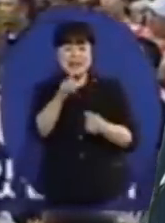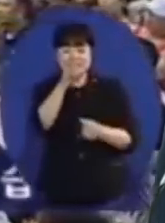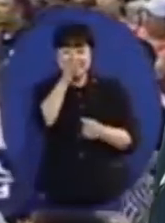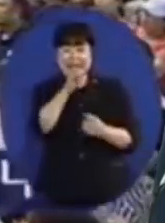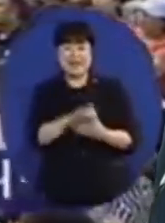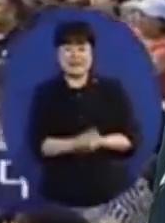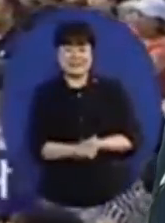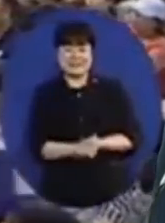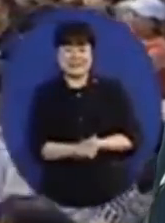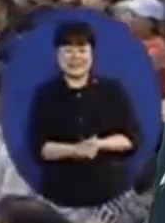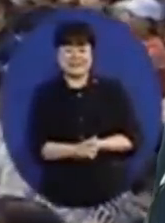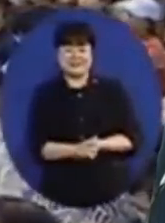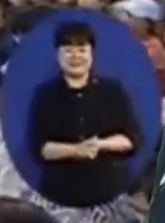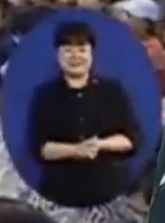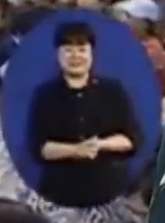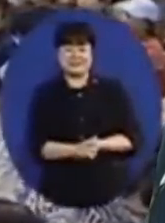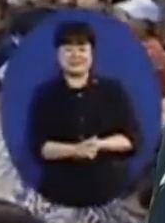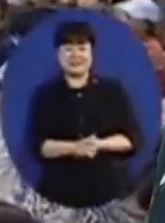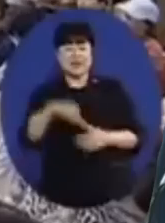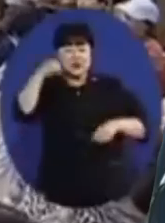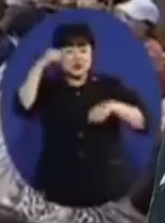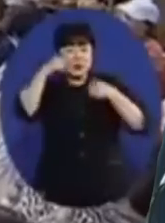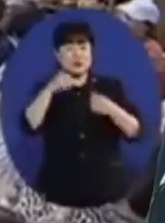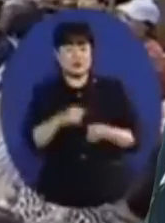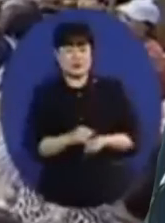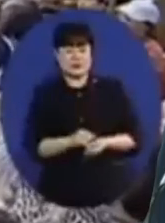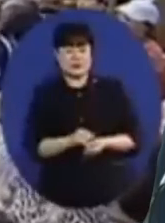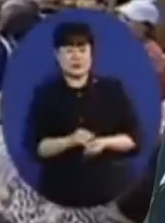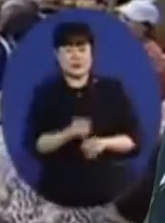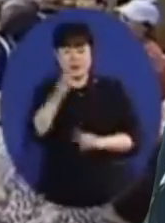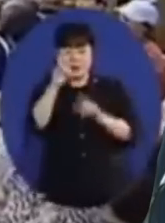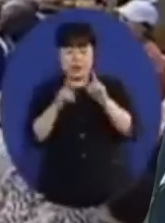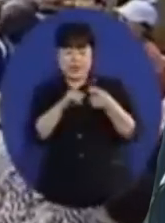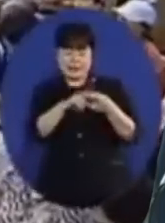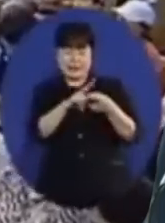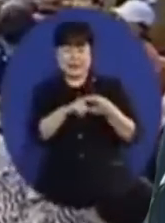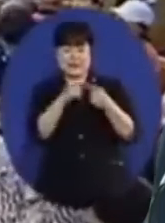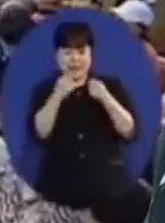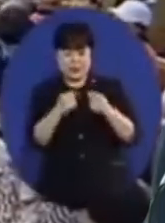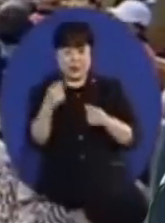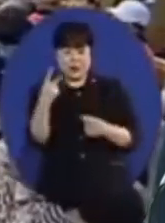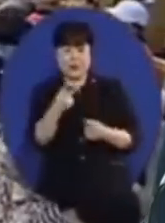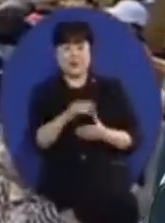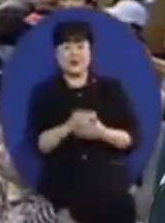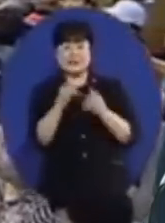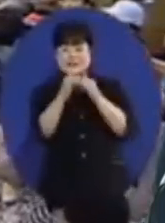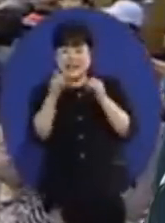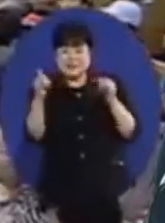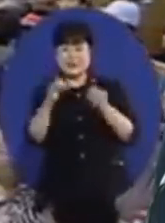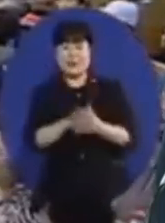이처럼 동물도 식물 말할 것 없거니와 사람도